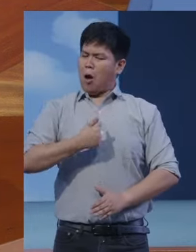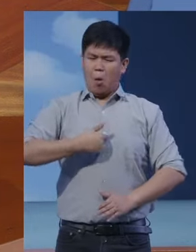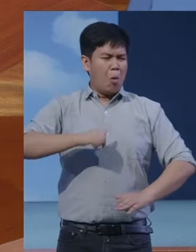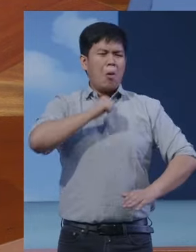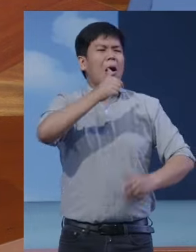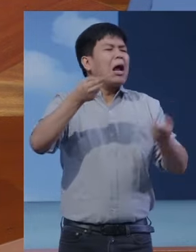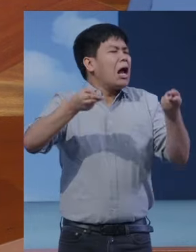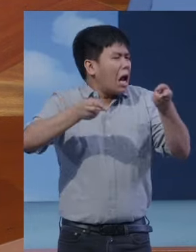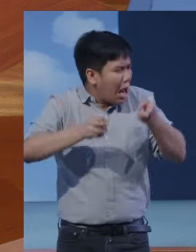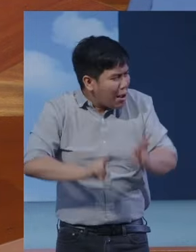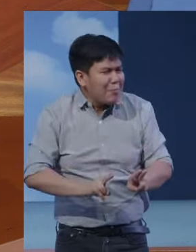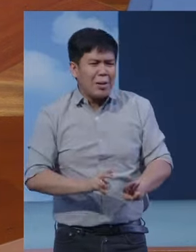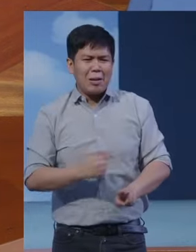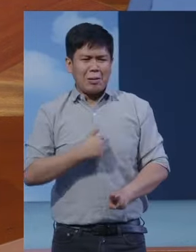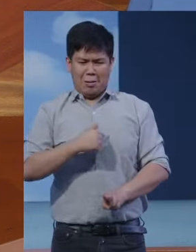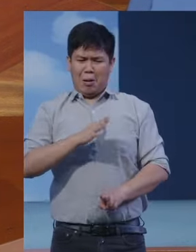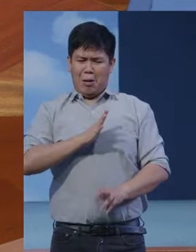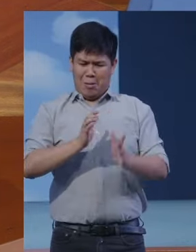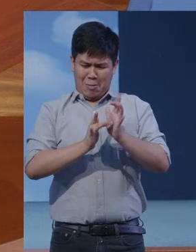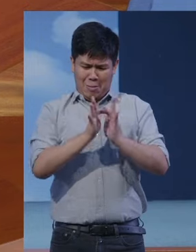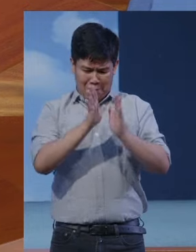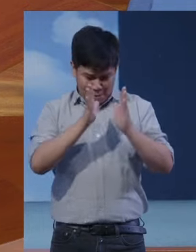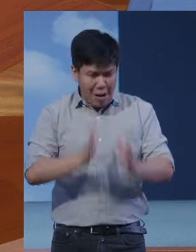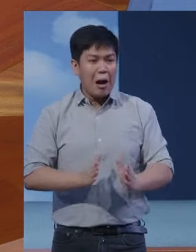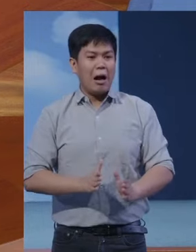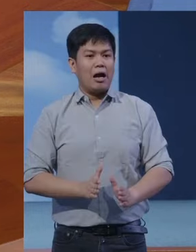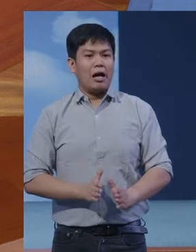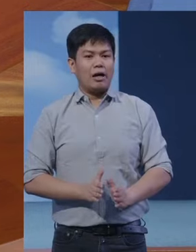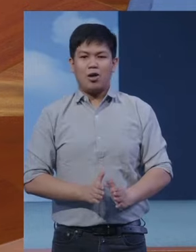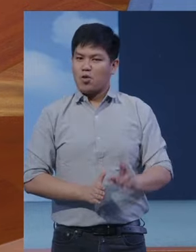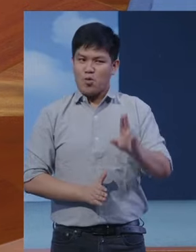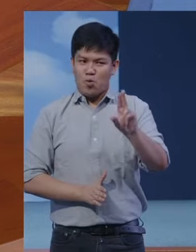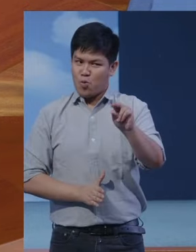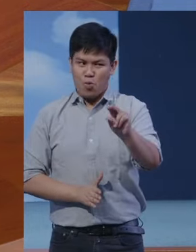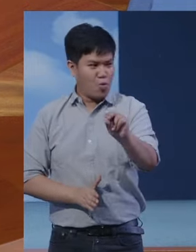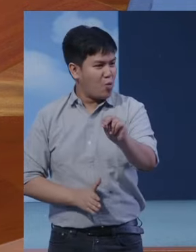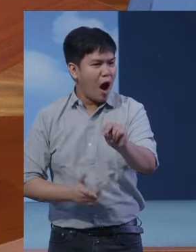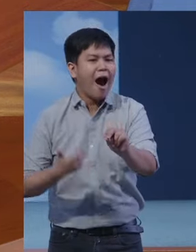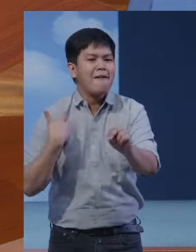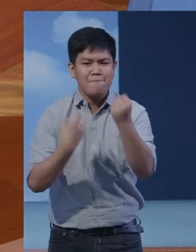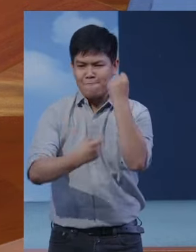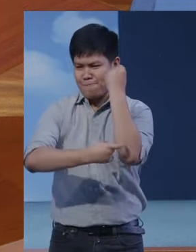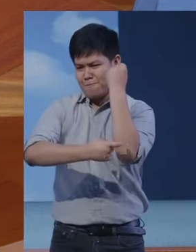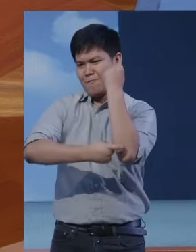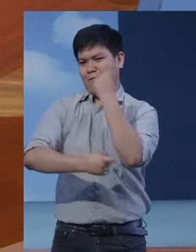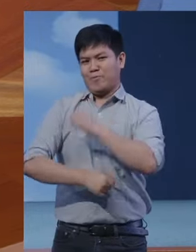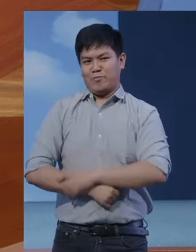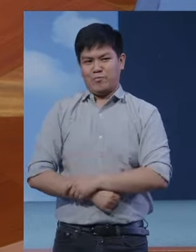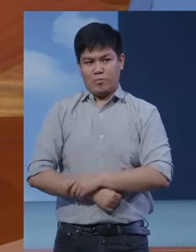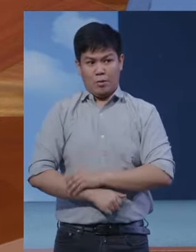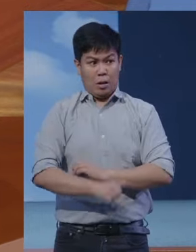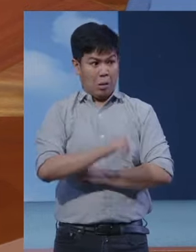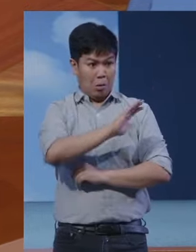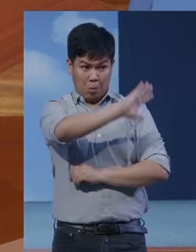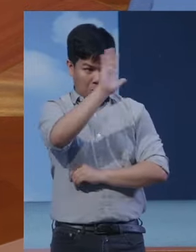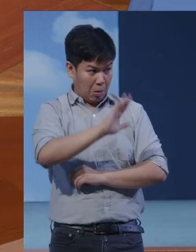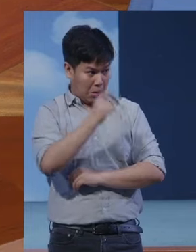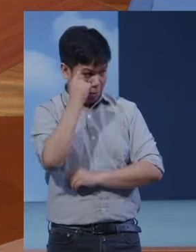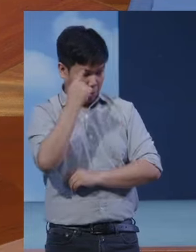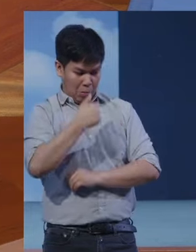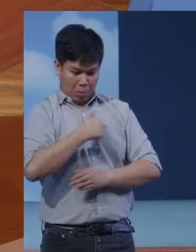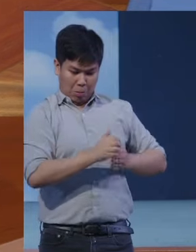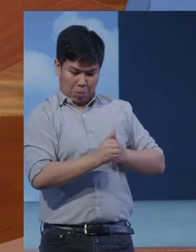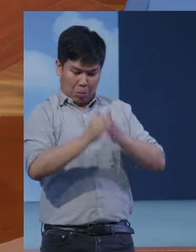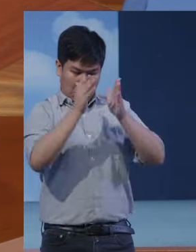mangyayari sa akin yan Pastor Huwag niyong isipin na kayo ay growth group leader at datapwat